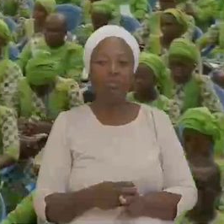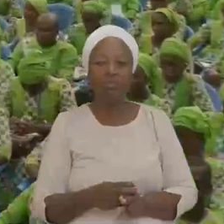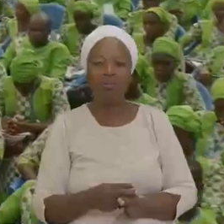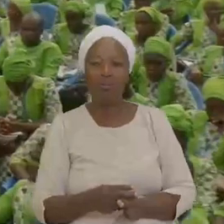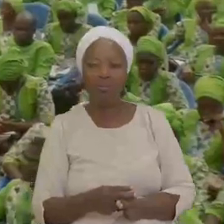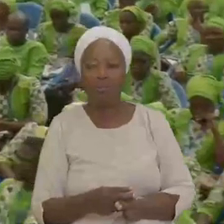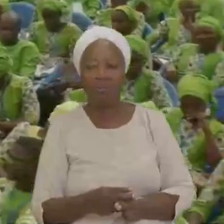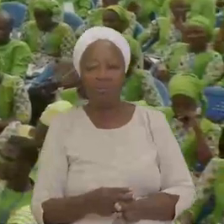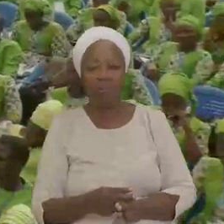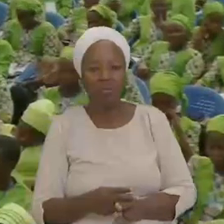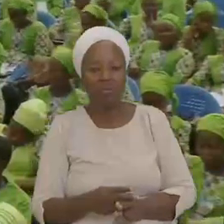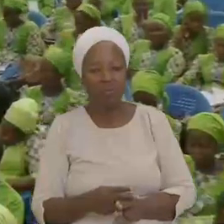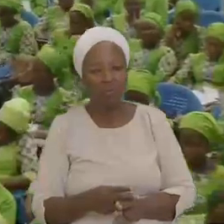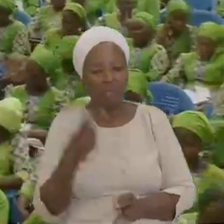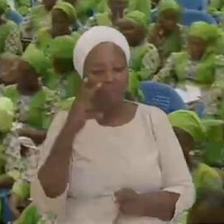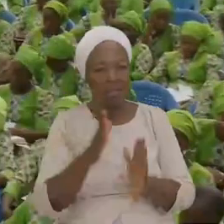délaisser.